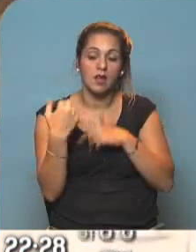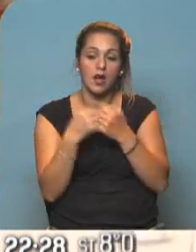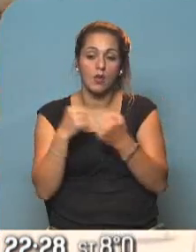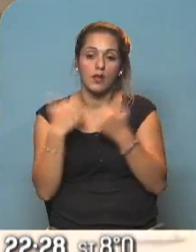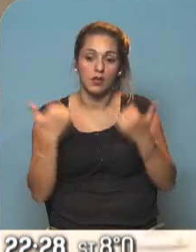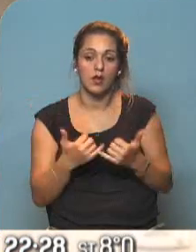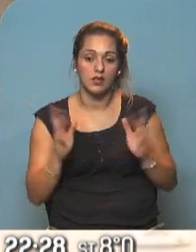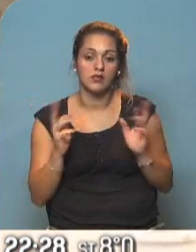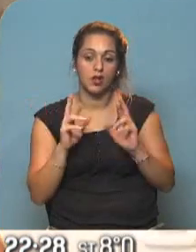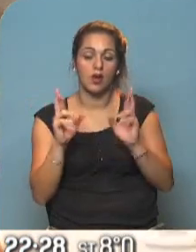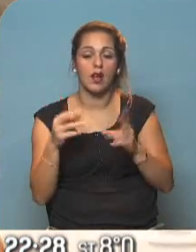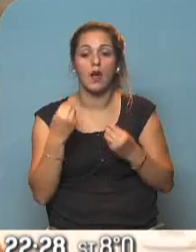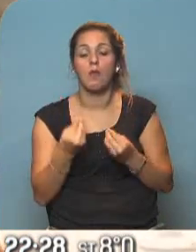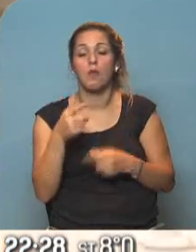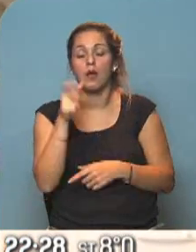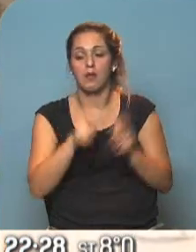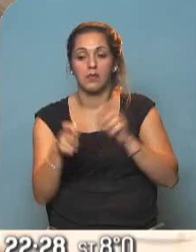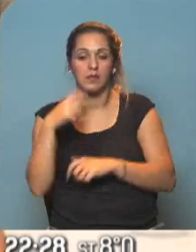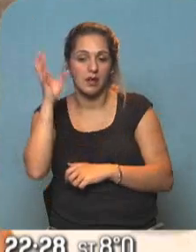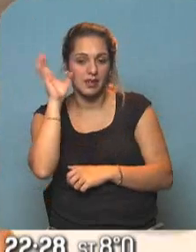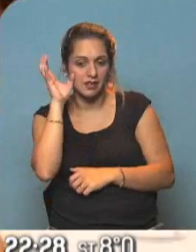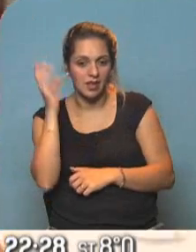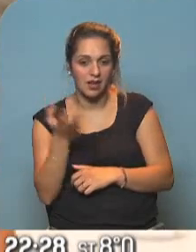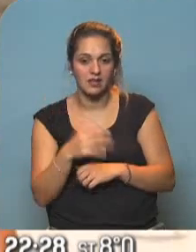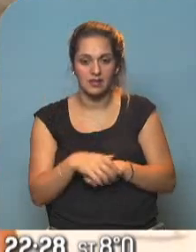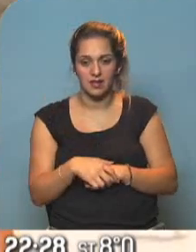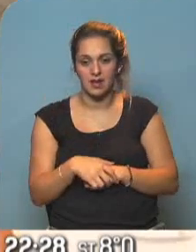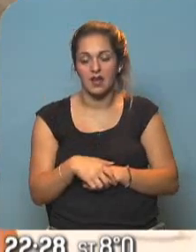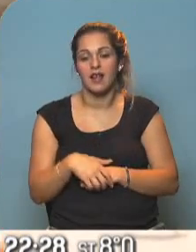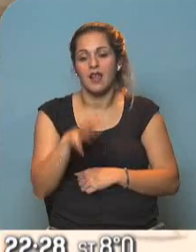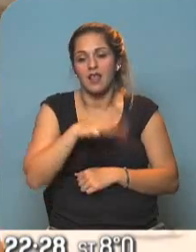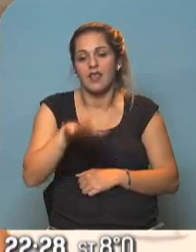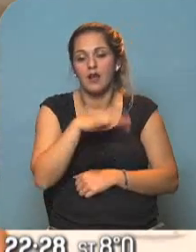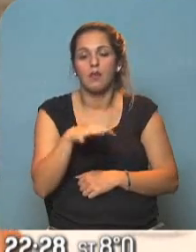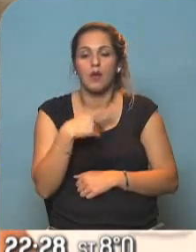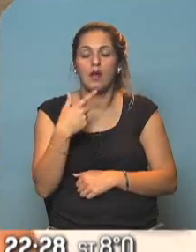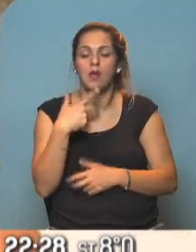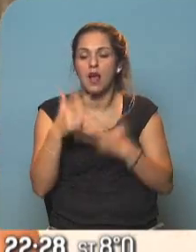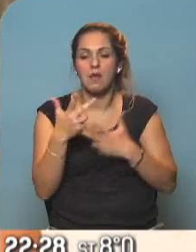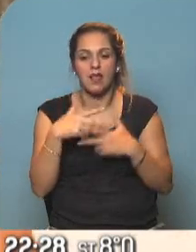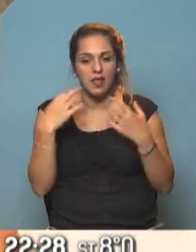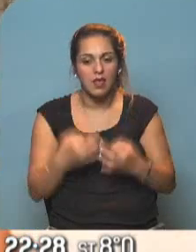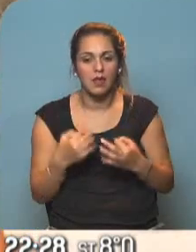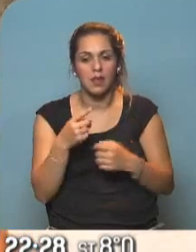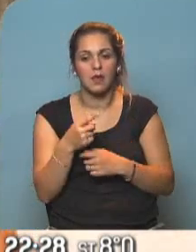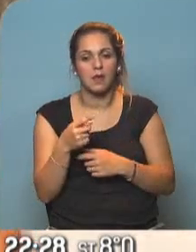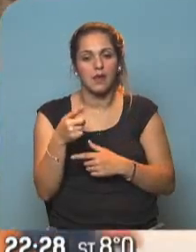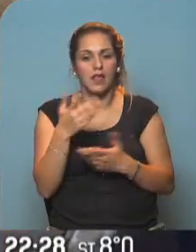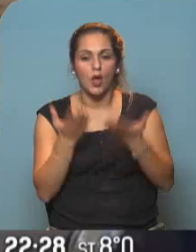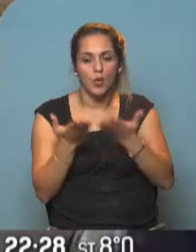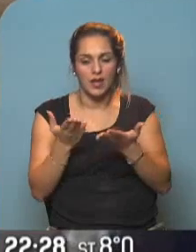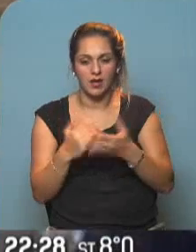più, perché l'italiano ha bisogno, il popolo ha bisogno di certezza, sicurezza e equilibrio